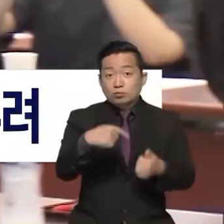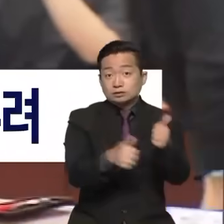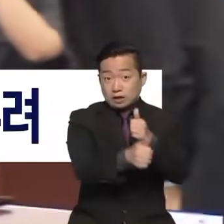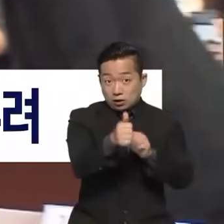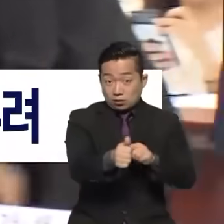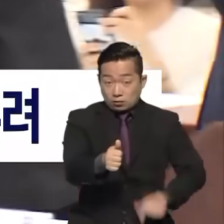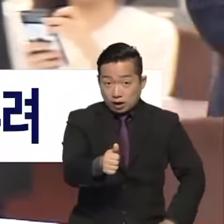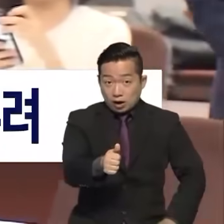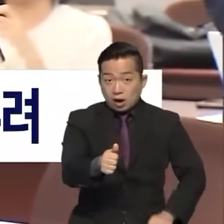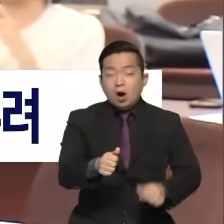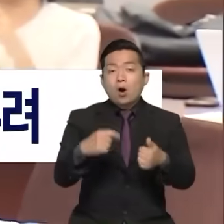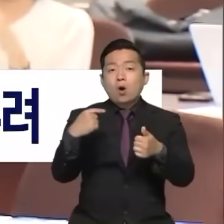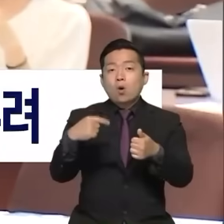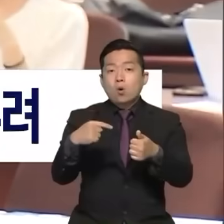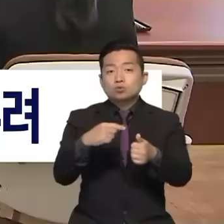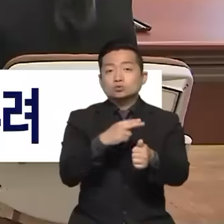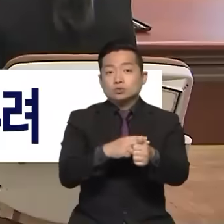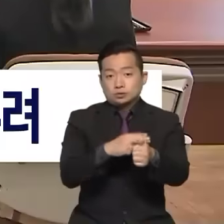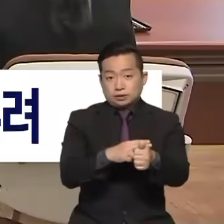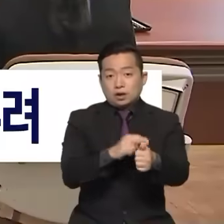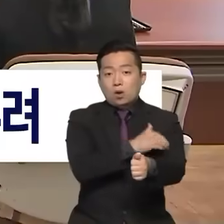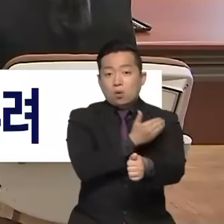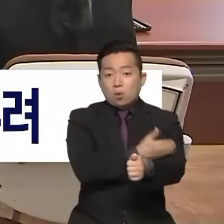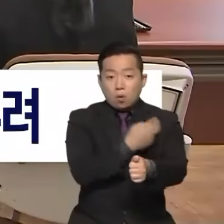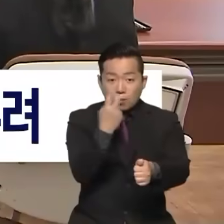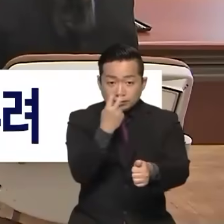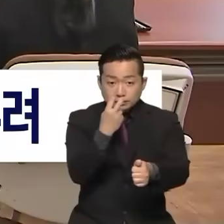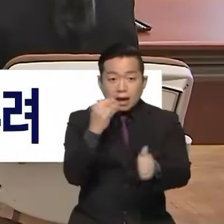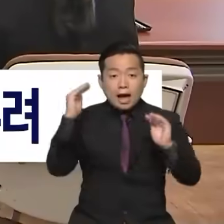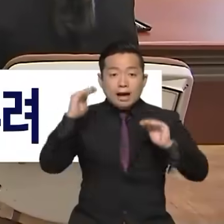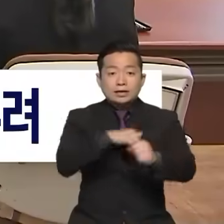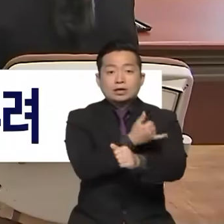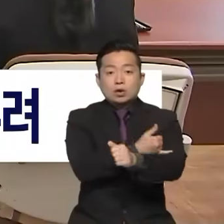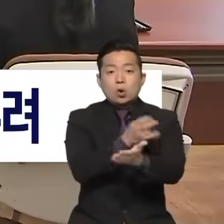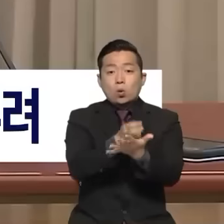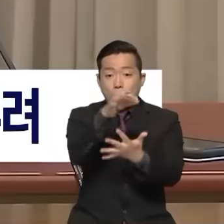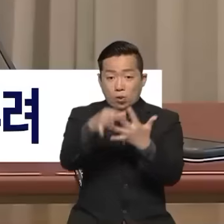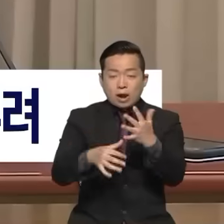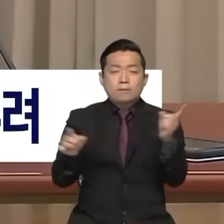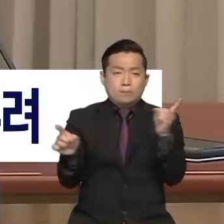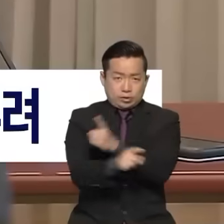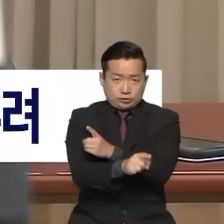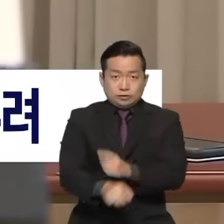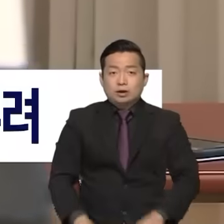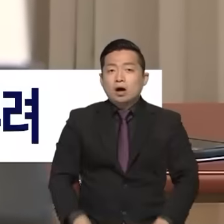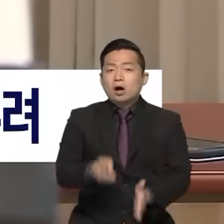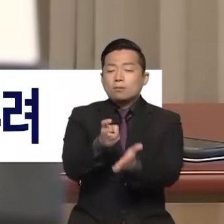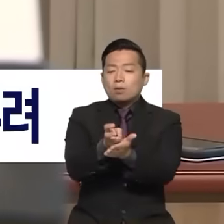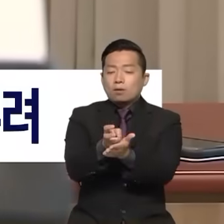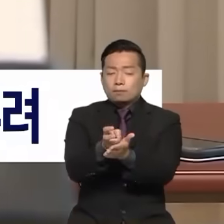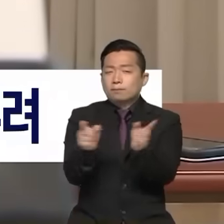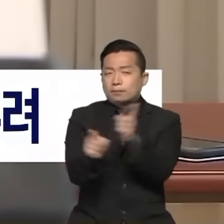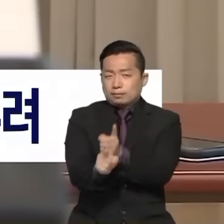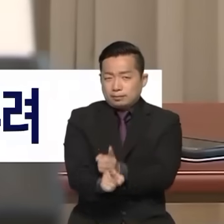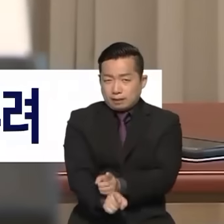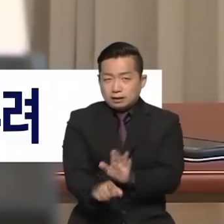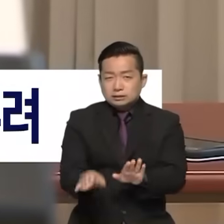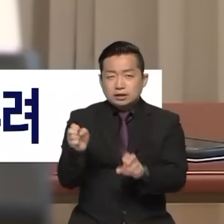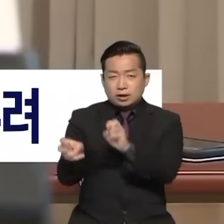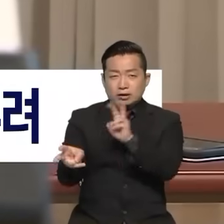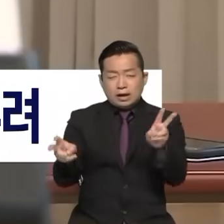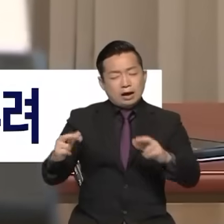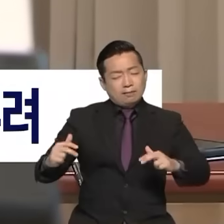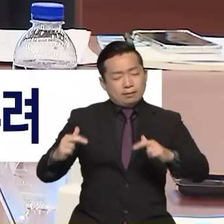장관이 교권 보호를 위해 학생 인권조례를 정비하겠다고 선언하면서 제도적 보호장치 입법이 또다시